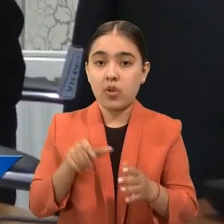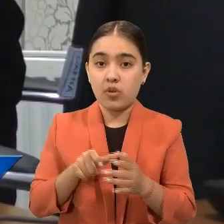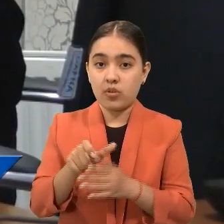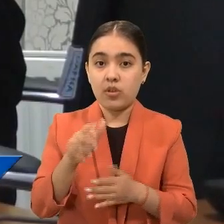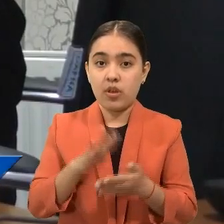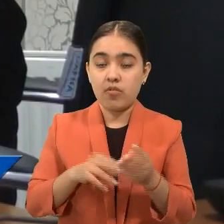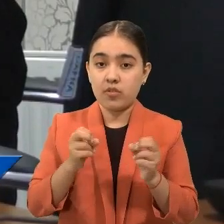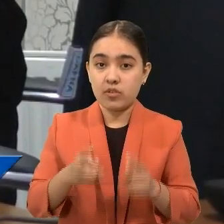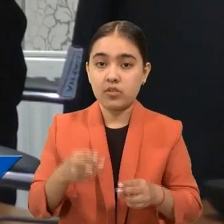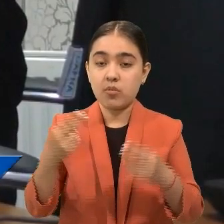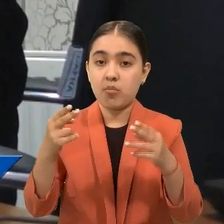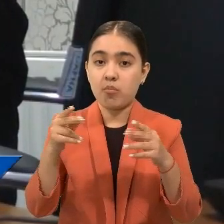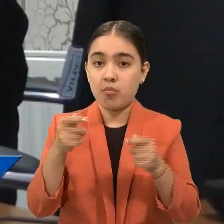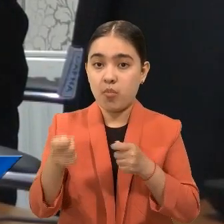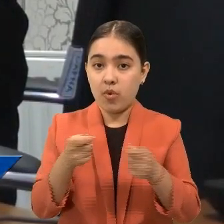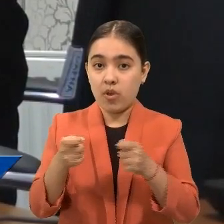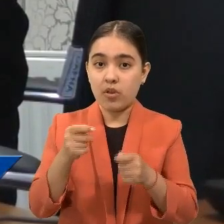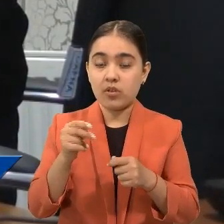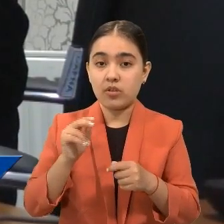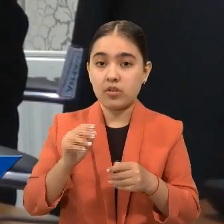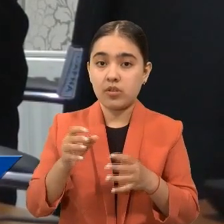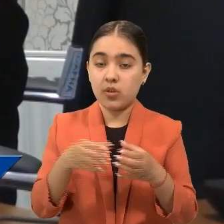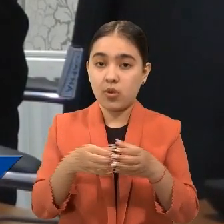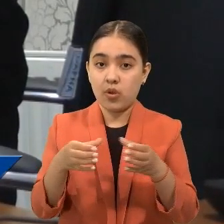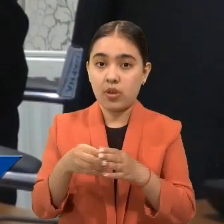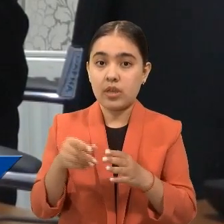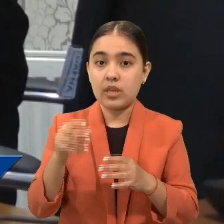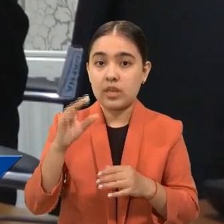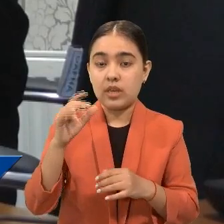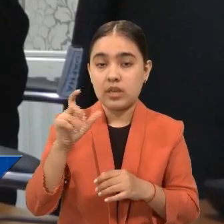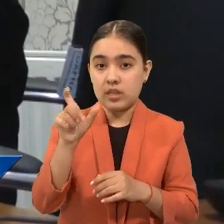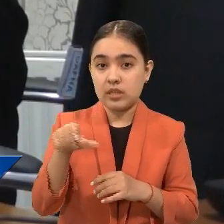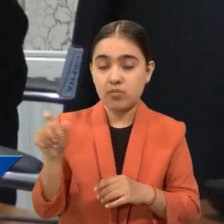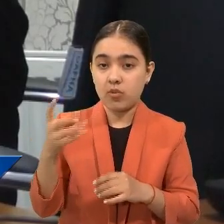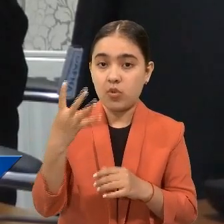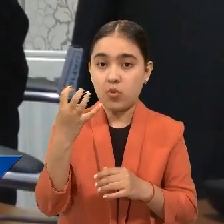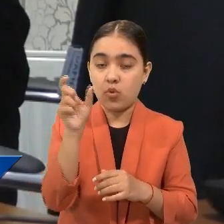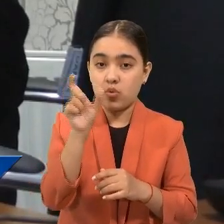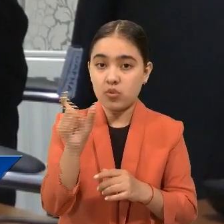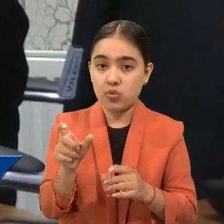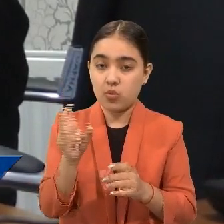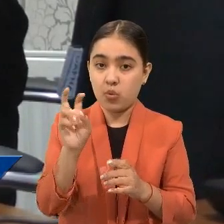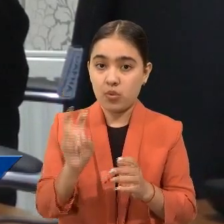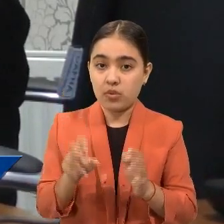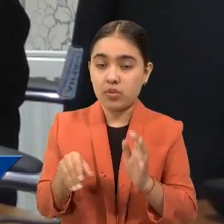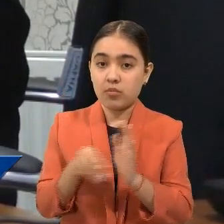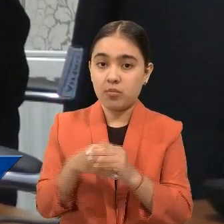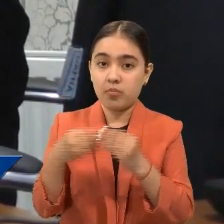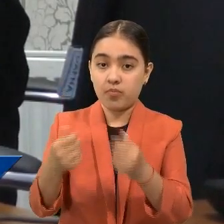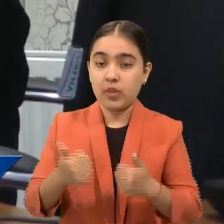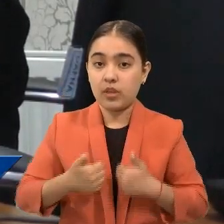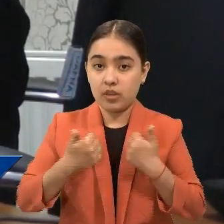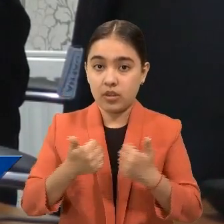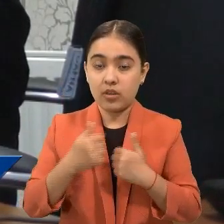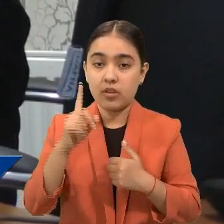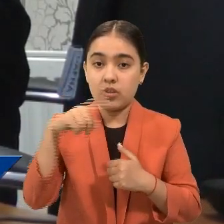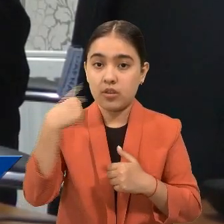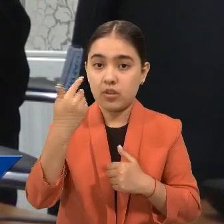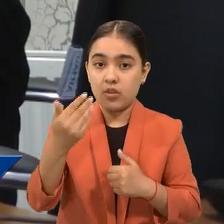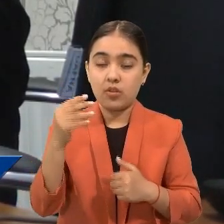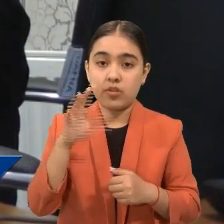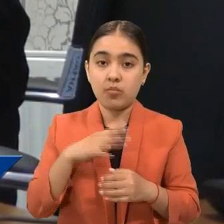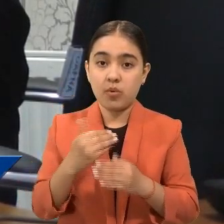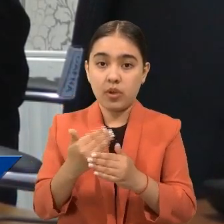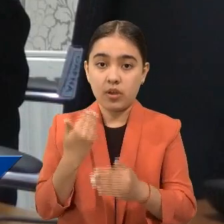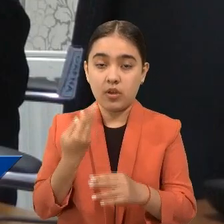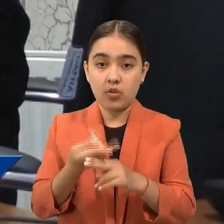harakati xavfsizligi boshqarmasi ma'muriy amaliyot guruhi inspektoriga 400 AQSh dollar miqdorida pora berishga urinadi. Xodim esa uni niyatidan